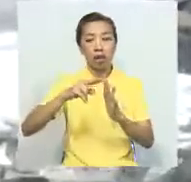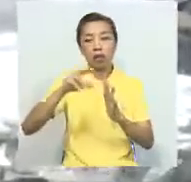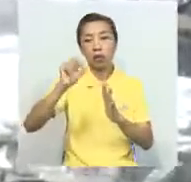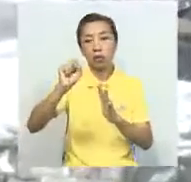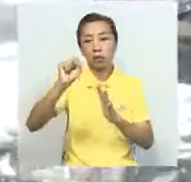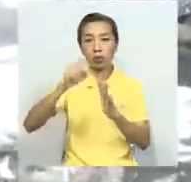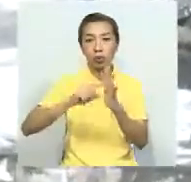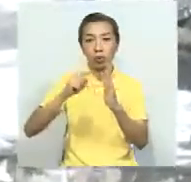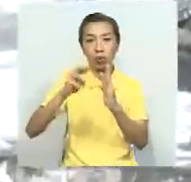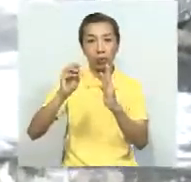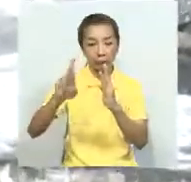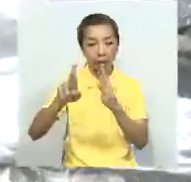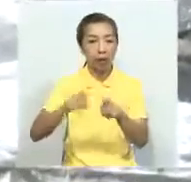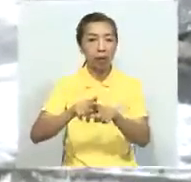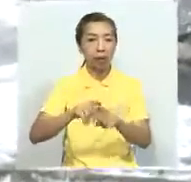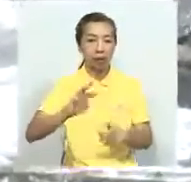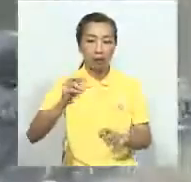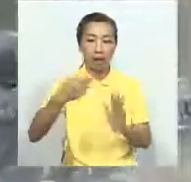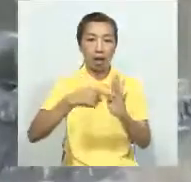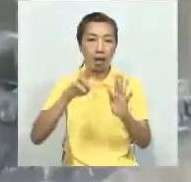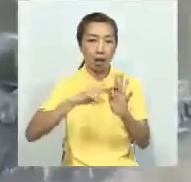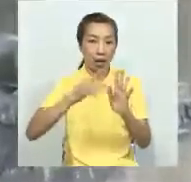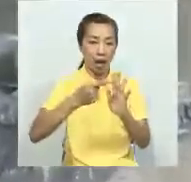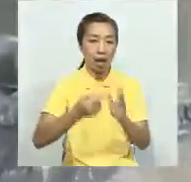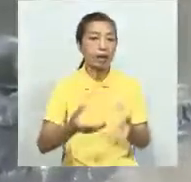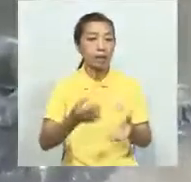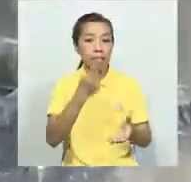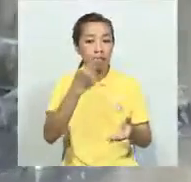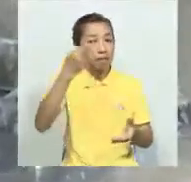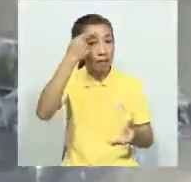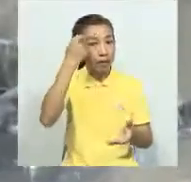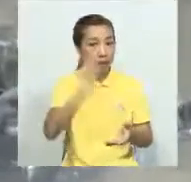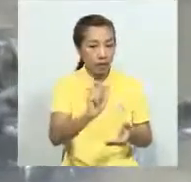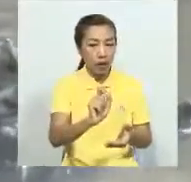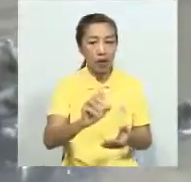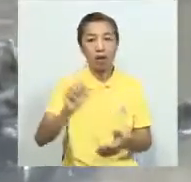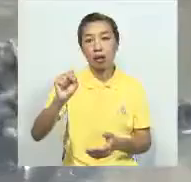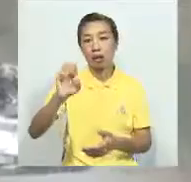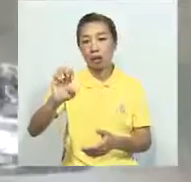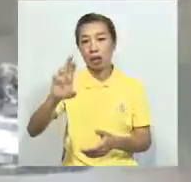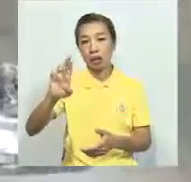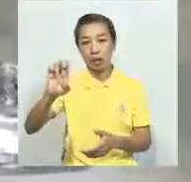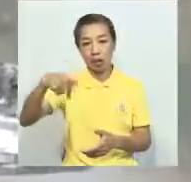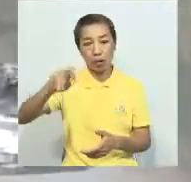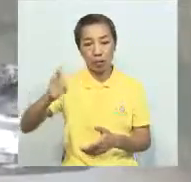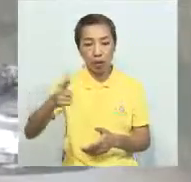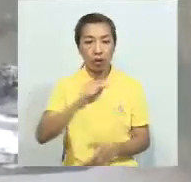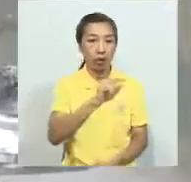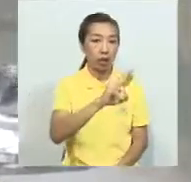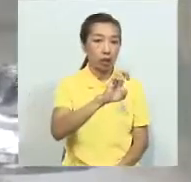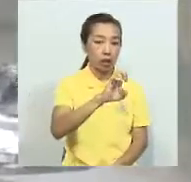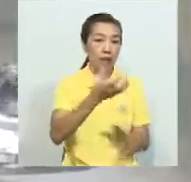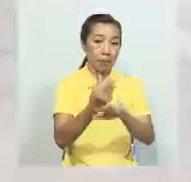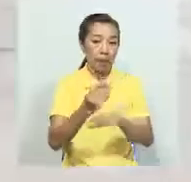กถนนราชินีถนนมหาราชถนนดินสอถนนสิริพงษ์ถนนตรีเพชรถนนตรีท